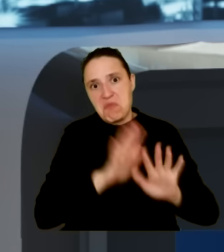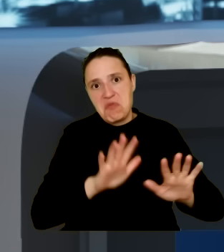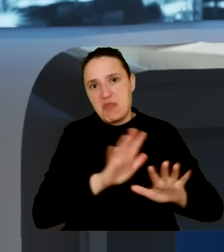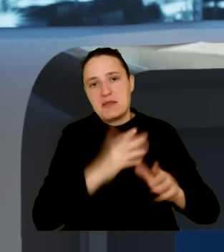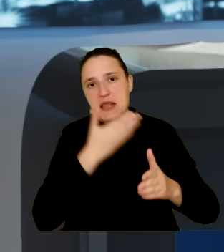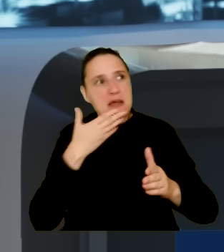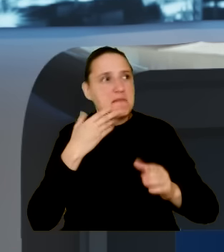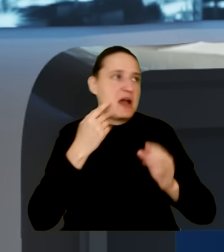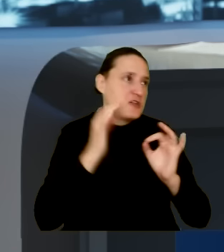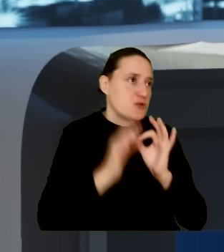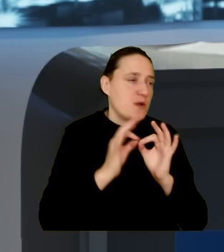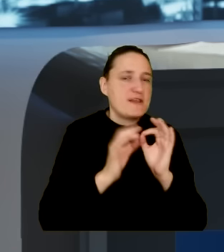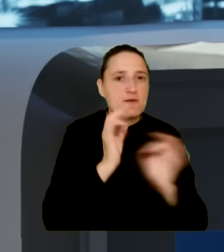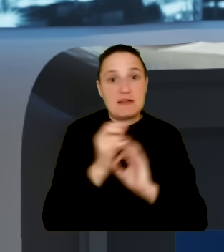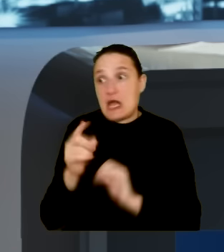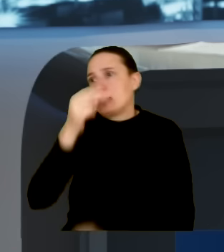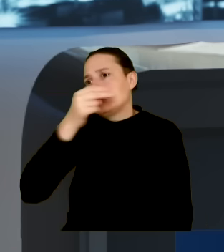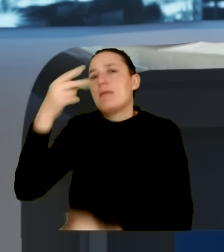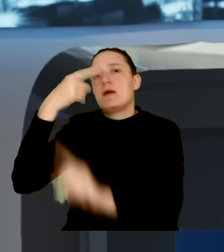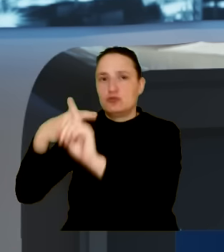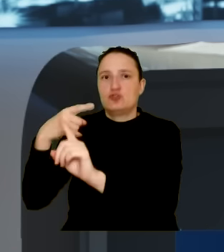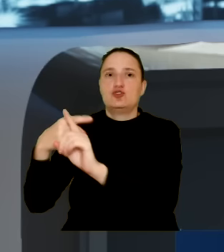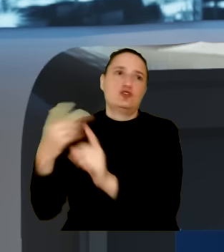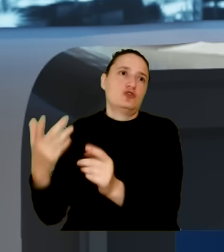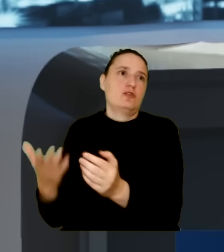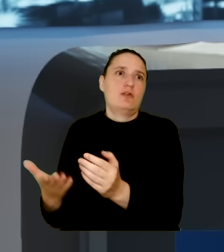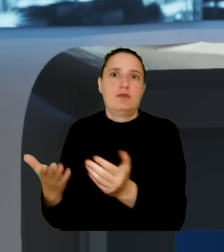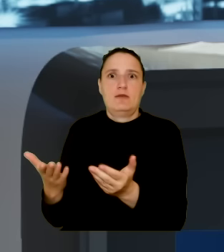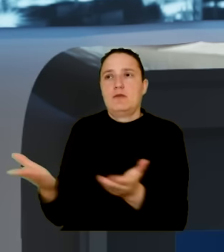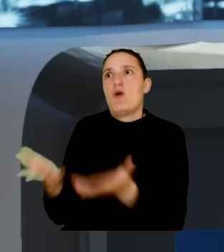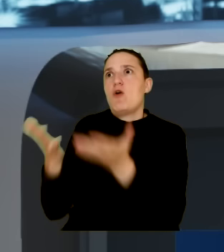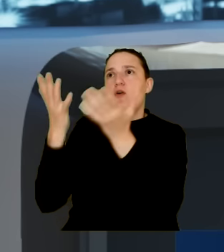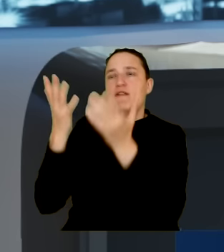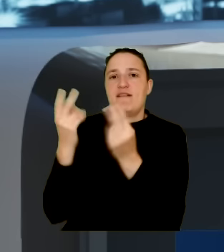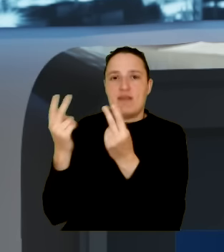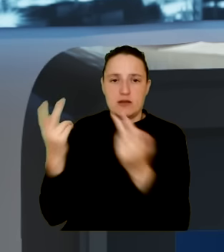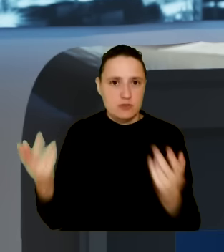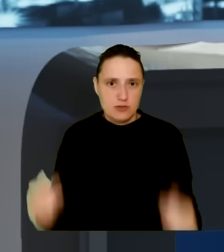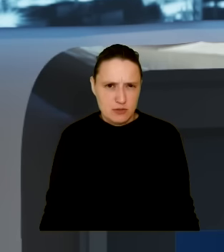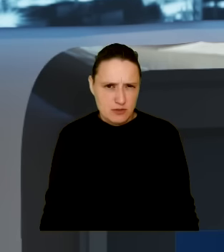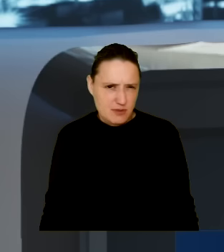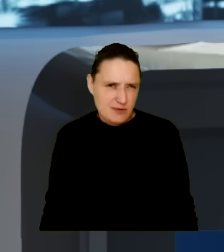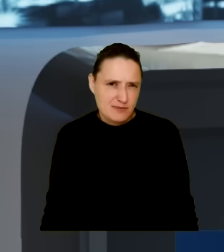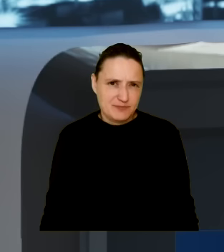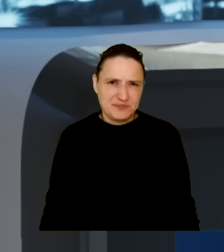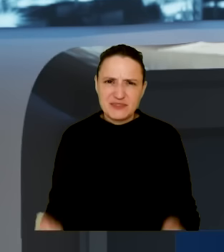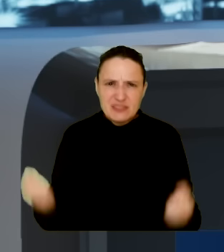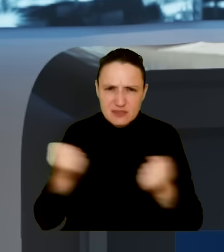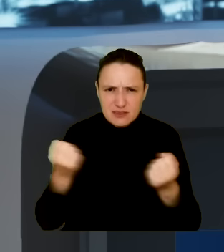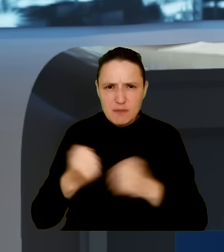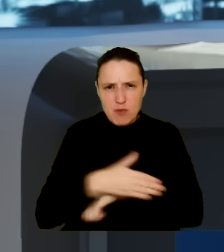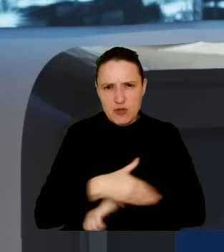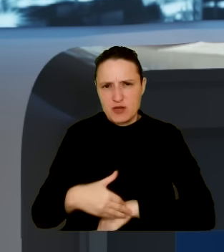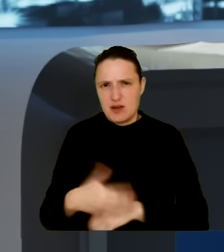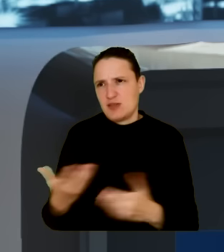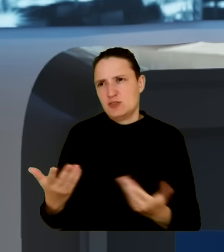temat właśnie tych krzyży jest no, no według mnie po prostu no, zbyt mocno jakby